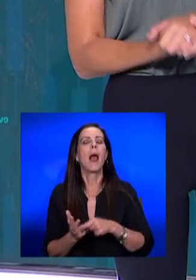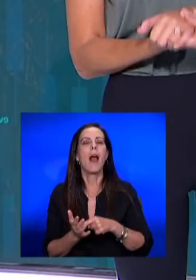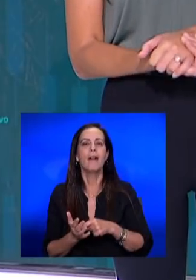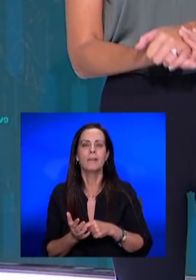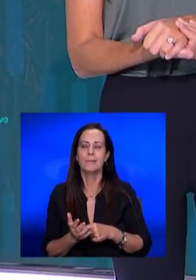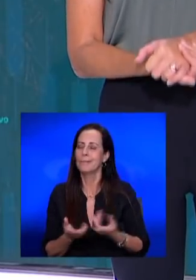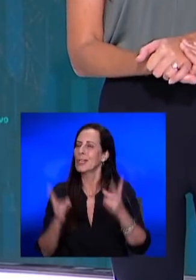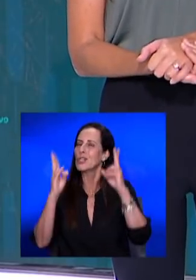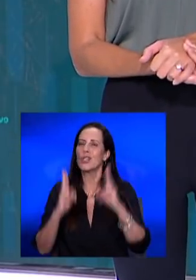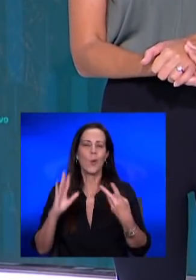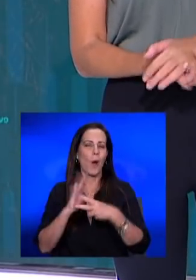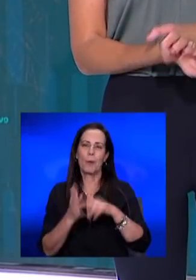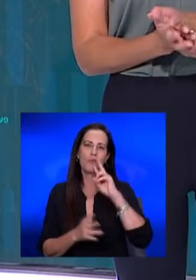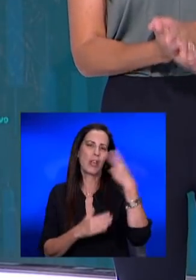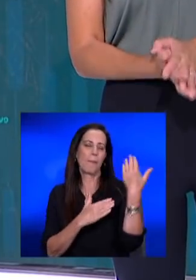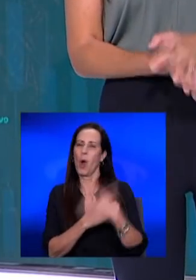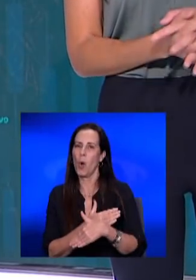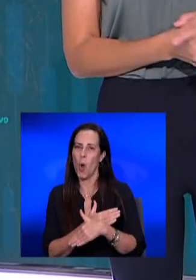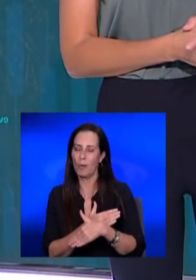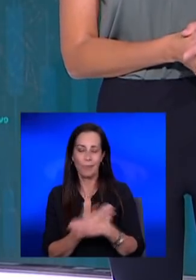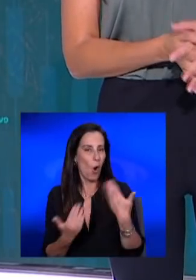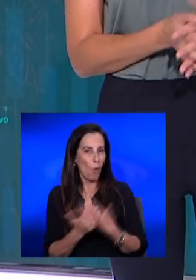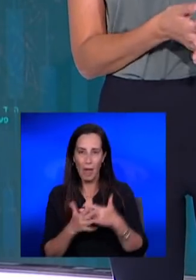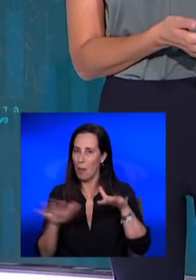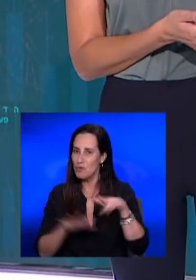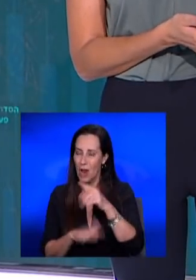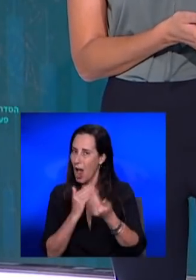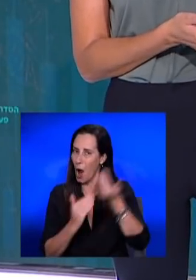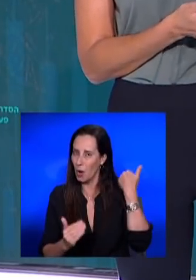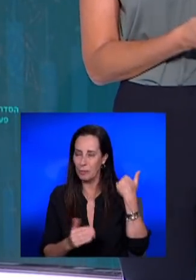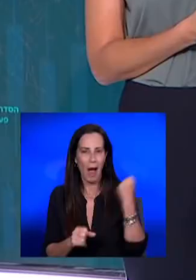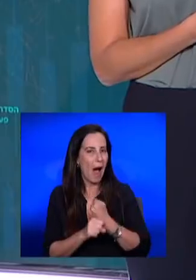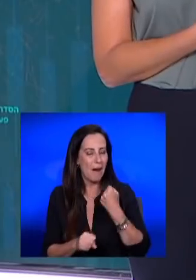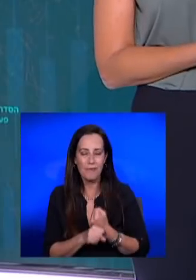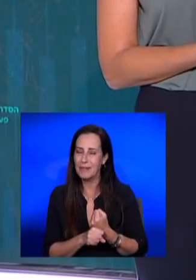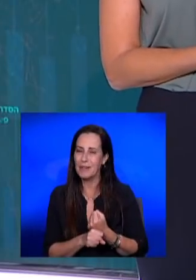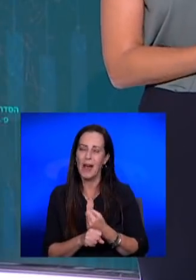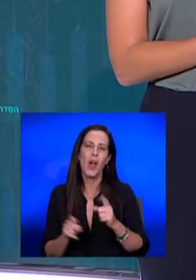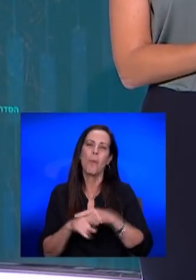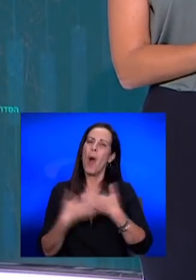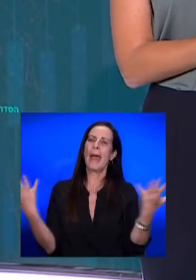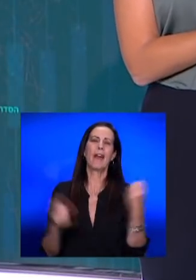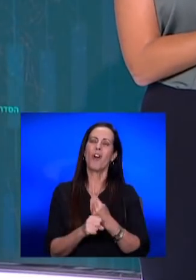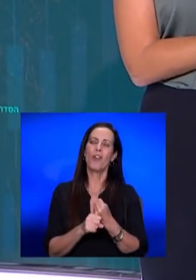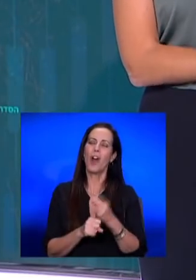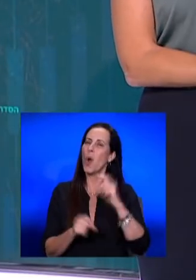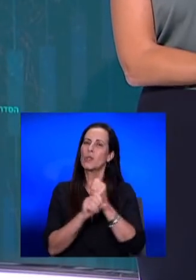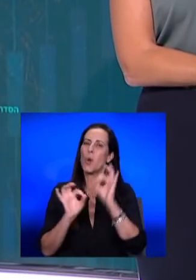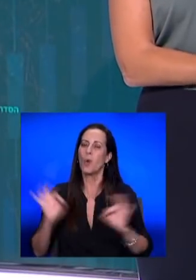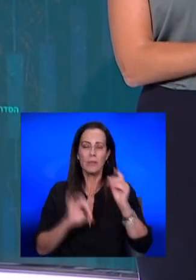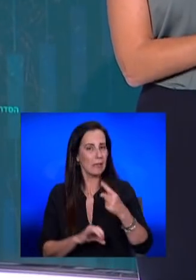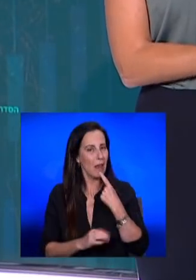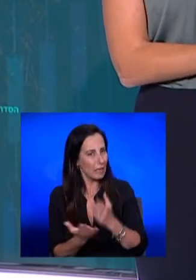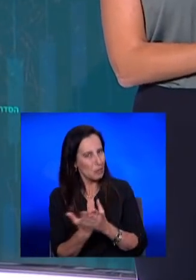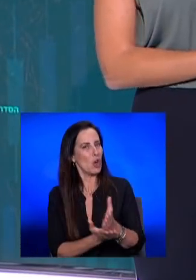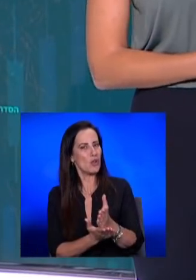השיתוק הפוליטי של השנתיים האחרונות, העובדה שהממשלה הקודמת התנהלה באווירת סוף קורס מתמדת, וכן, צריך להגיד